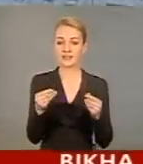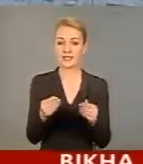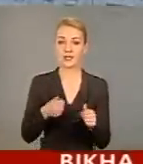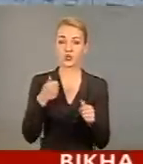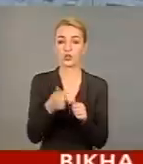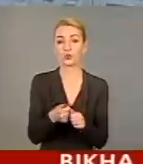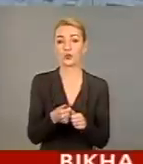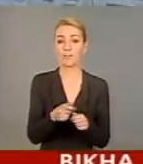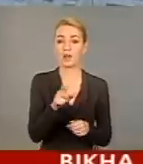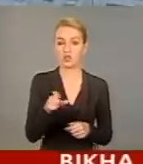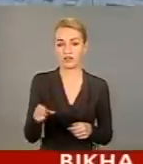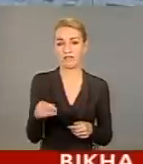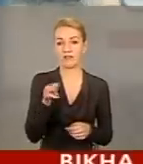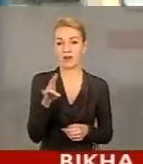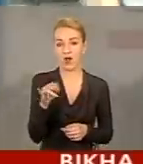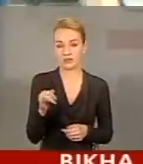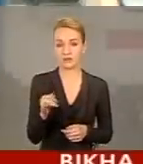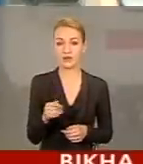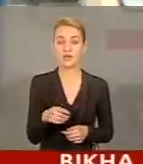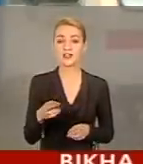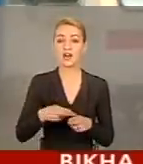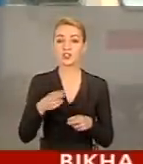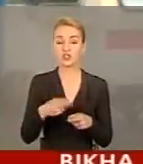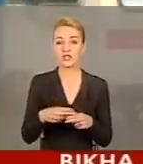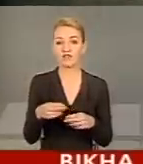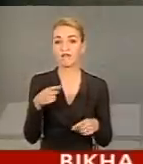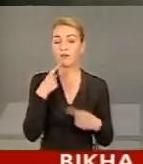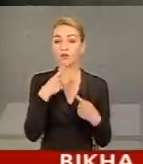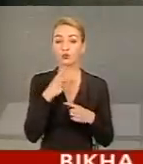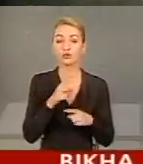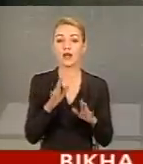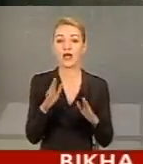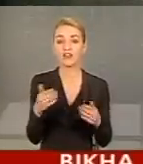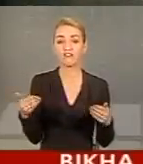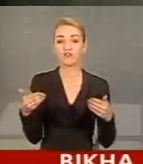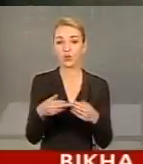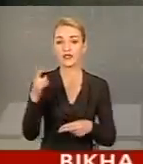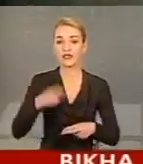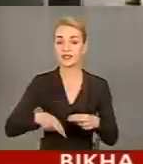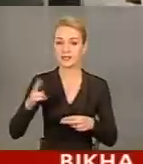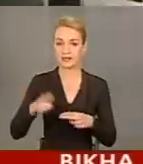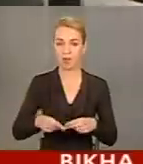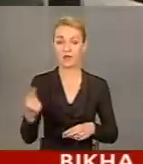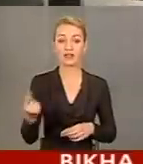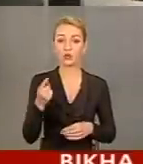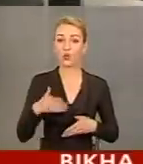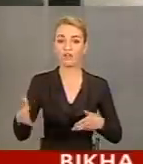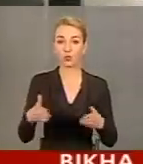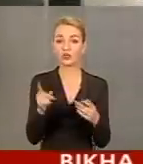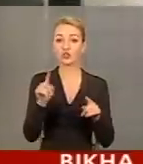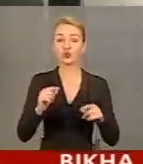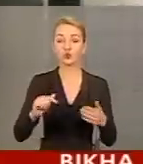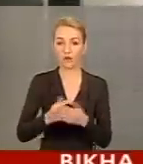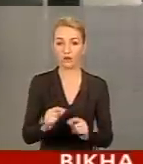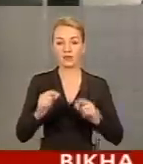наздоженуть пасажирів орієнтовно в травні. Залізничники виправдовуються, ледве зводять кінці з кінцями, тож єдиного виходу, ніж знову